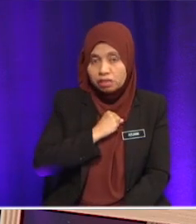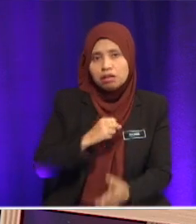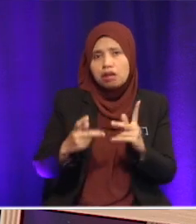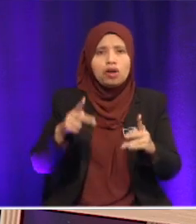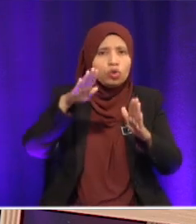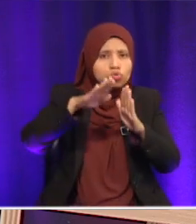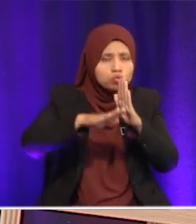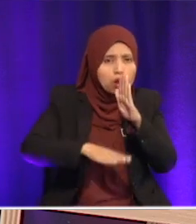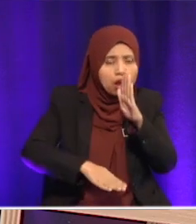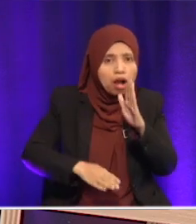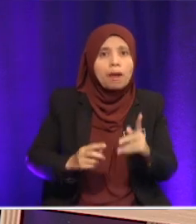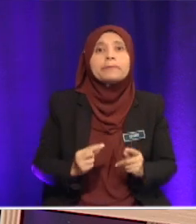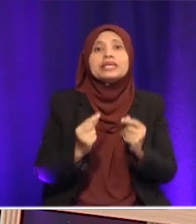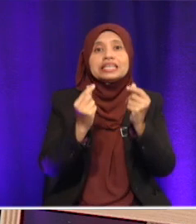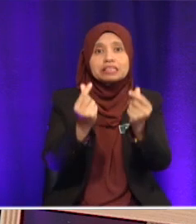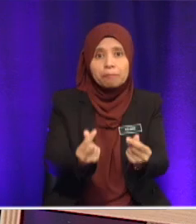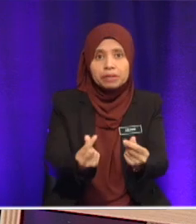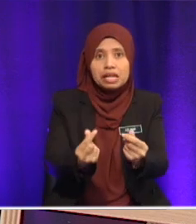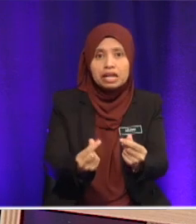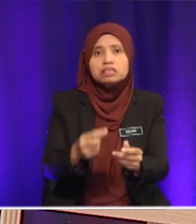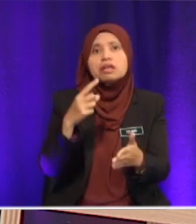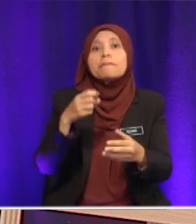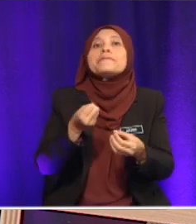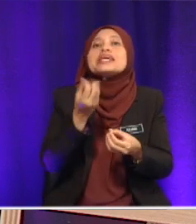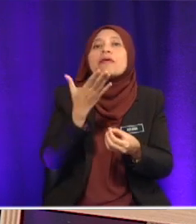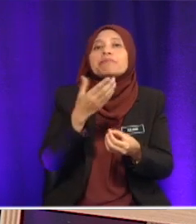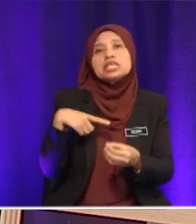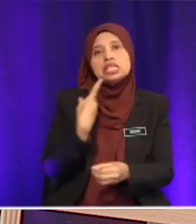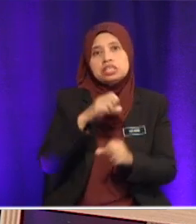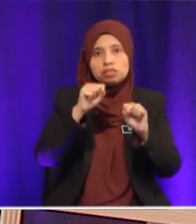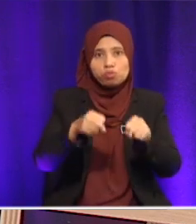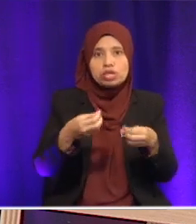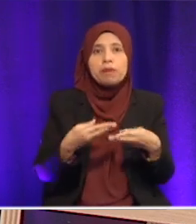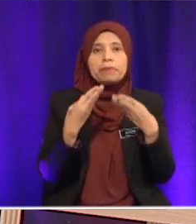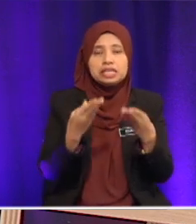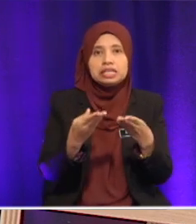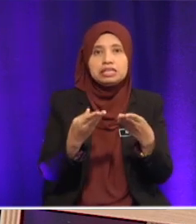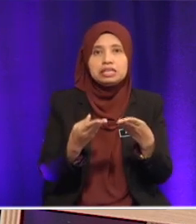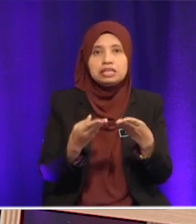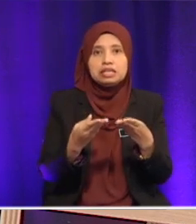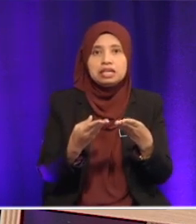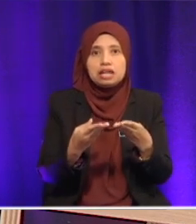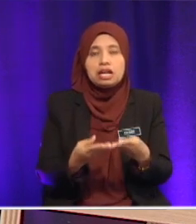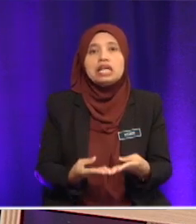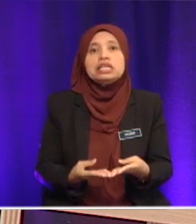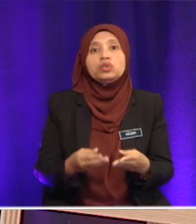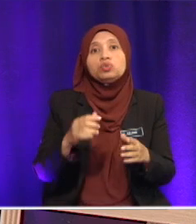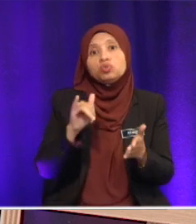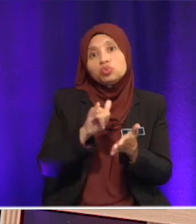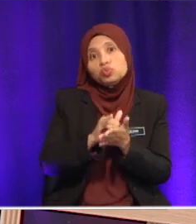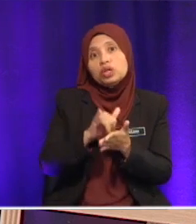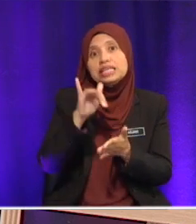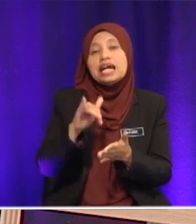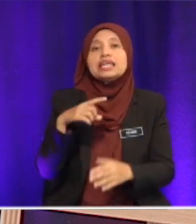keterampilan Oke berapa tahap penguasaannya kita beli bagi kepada murid tersebut jadi Kak sinilah kita yang melihat pada potensi murid itu